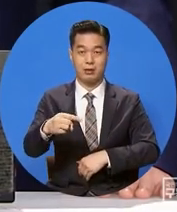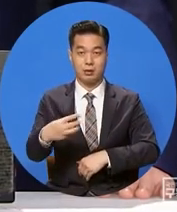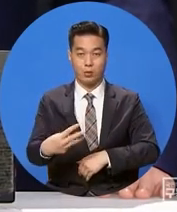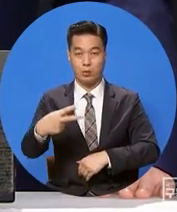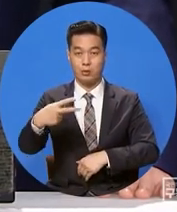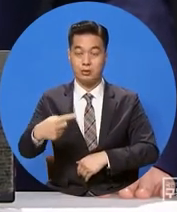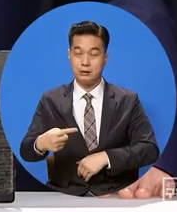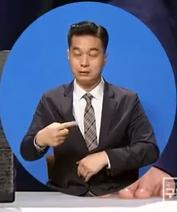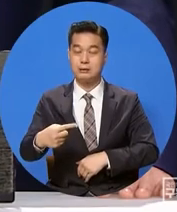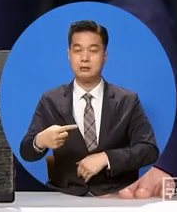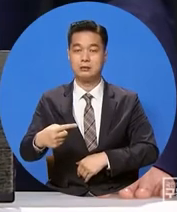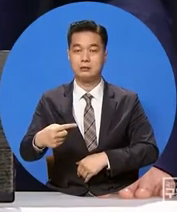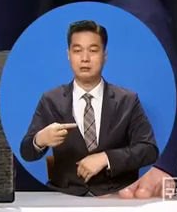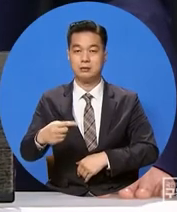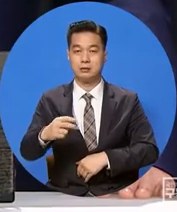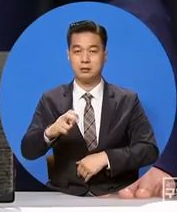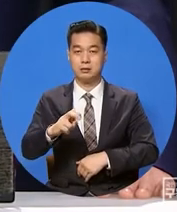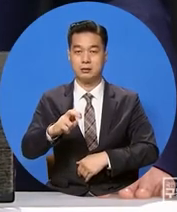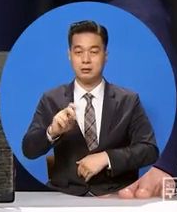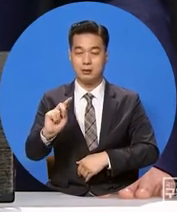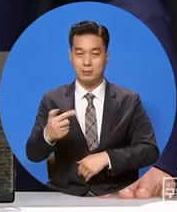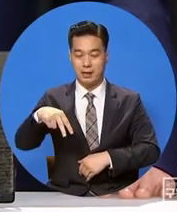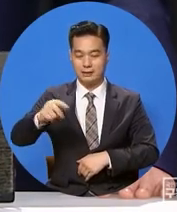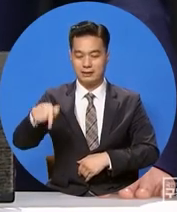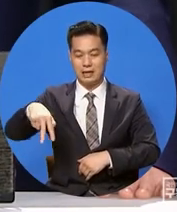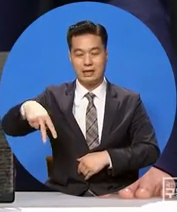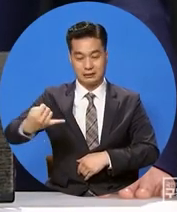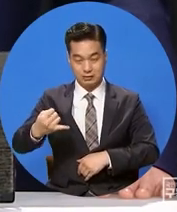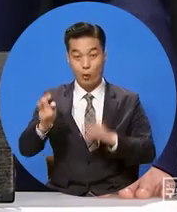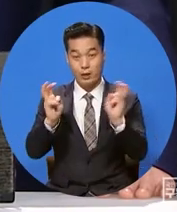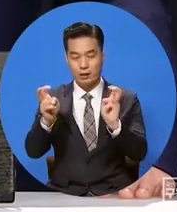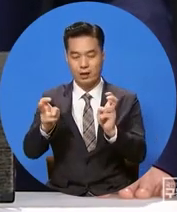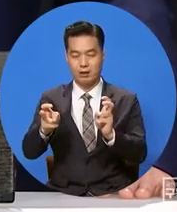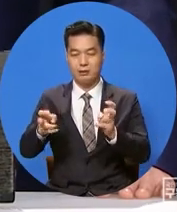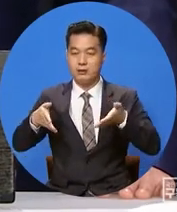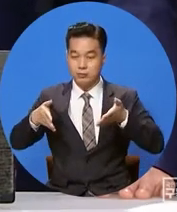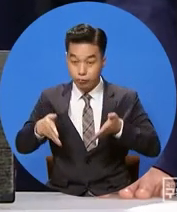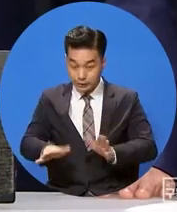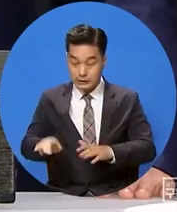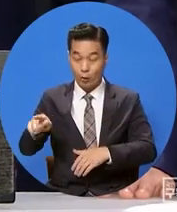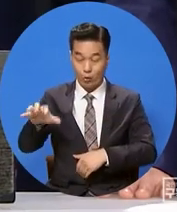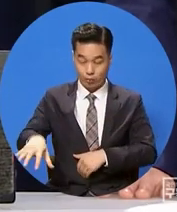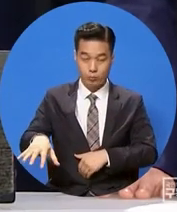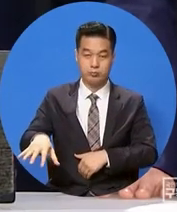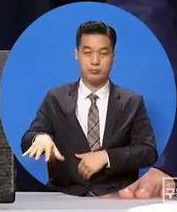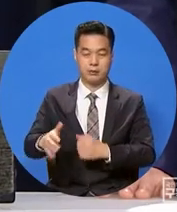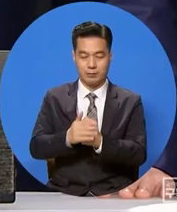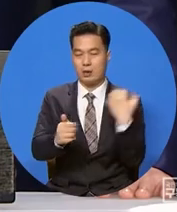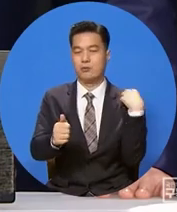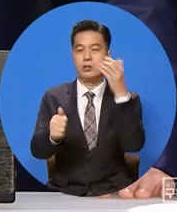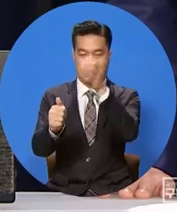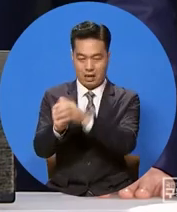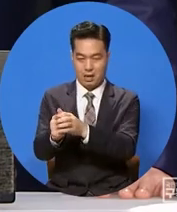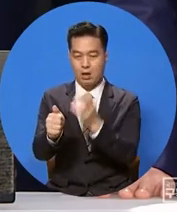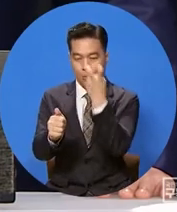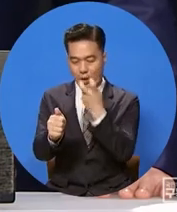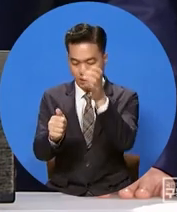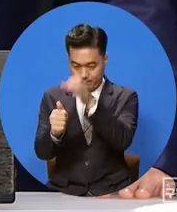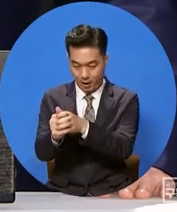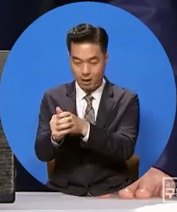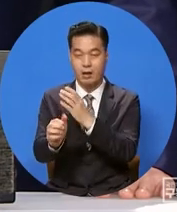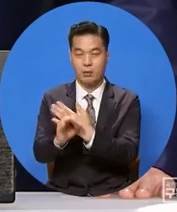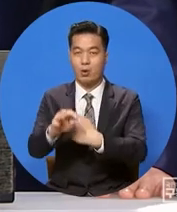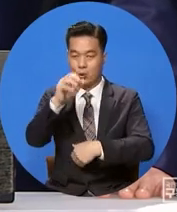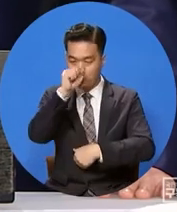해서 그 이 양반한테 좀 위탁 관리를 좀 맡기면은 좀